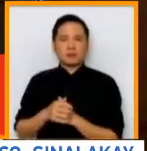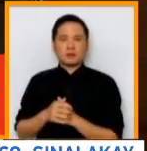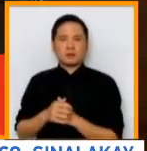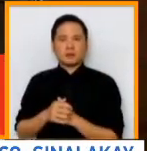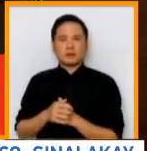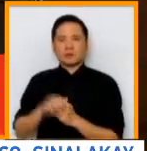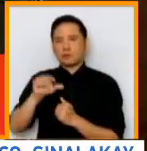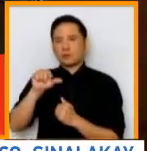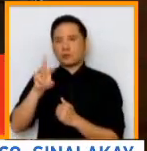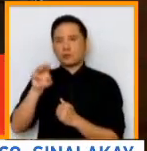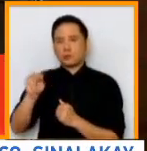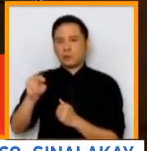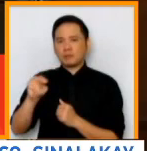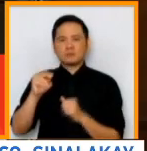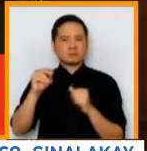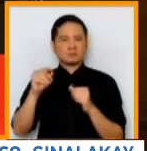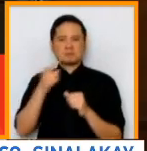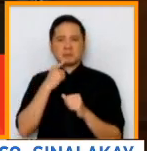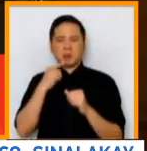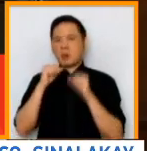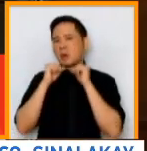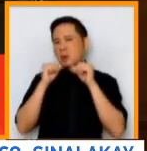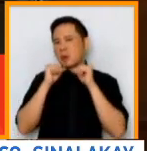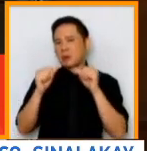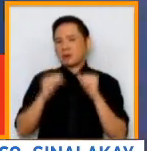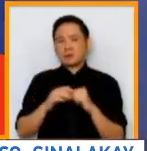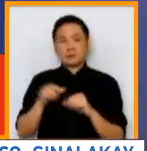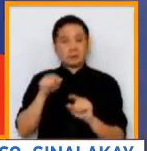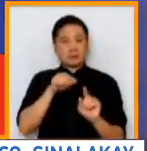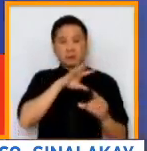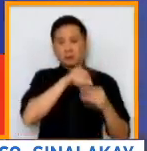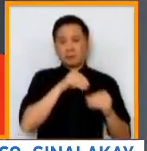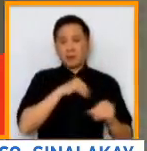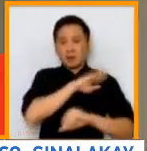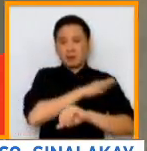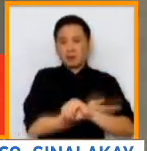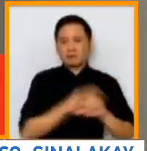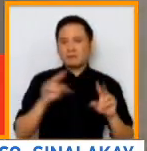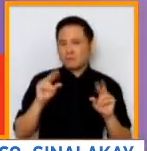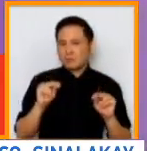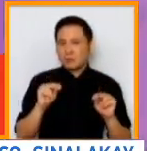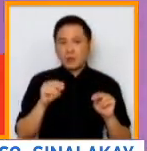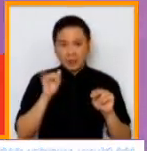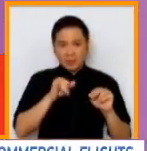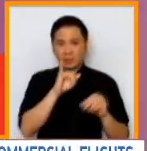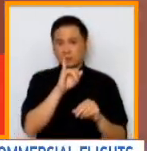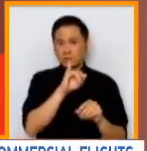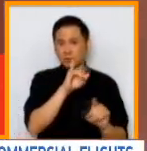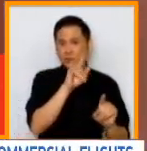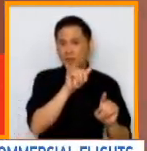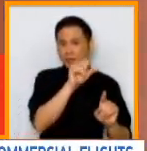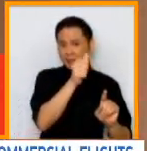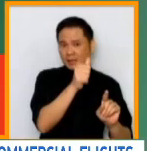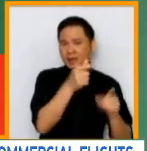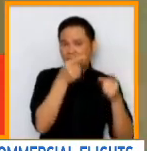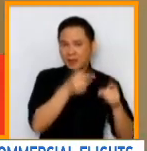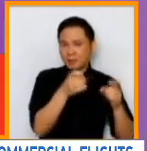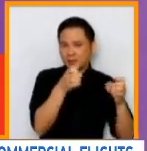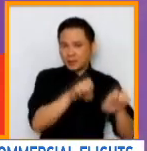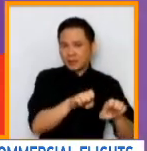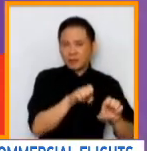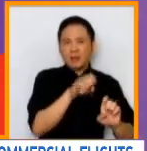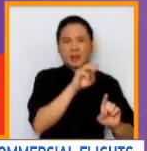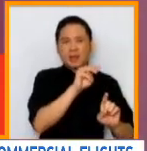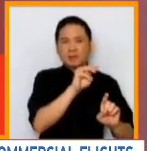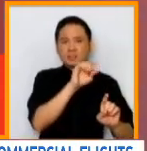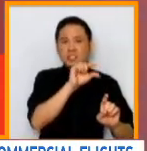si Congressman Frasco na asawa ng kanyang anak. Sabi niya, ginarap ang event noong July 10, noong panahong MGCQ pa ang Cebu